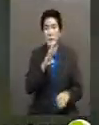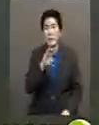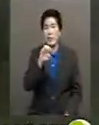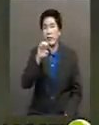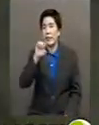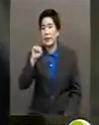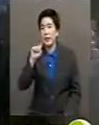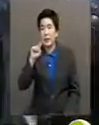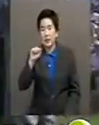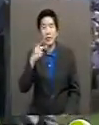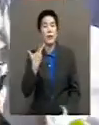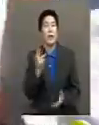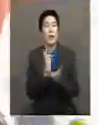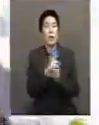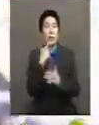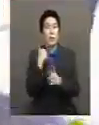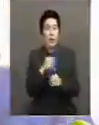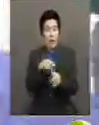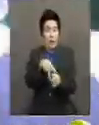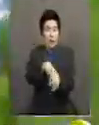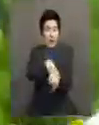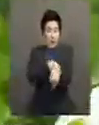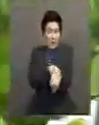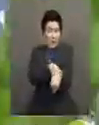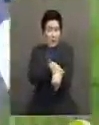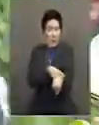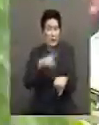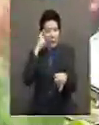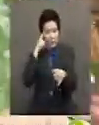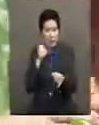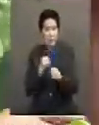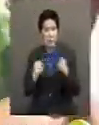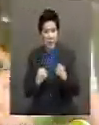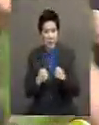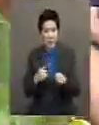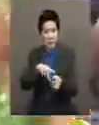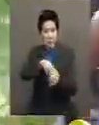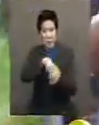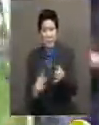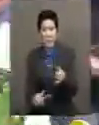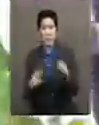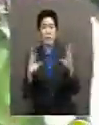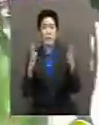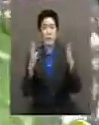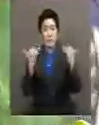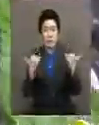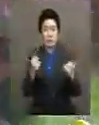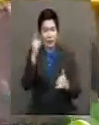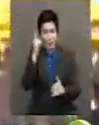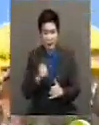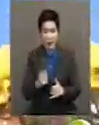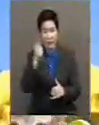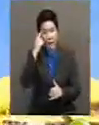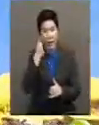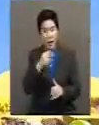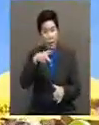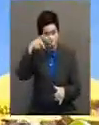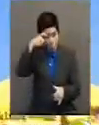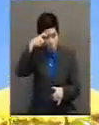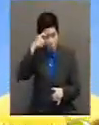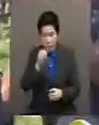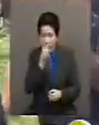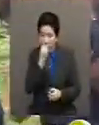จ้าตัวเผยว่าเขานั่งเทไปด้านหลังของเจ้าเบสเพื่อให้มั่นใจว่าจะไม่ถูกหมันสลัดหล่นง่ายๆนอกจากนี้เขายังให้เจ้าเบส